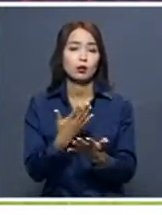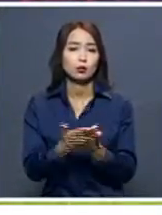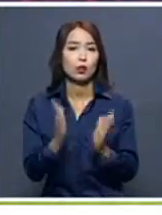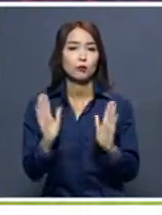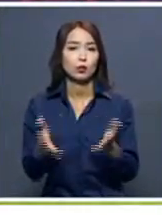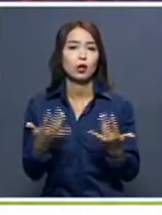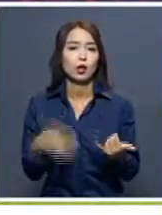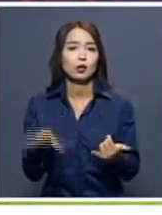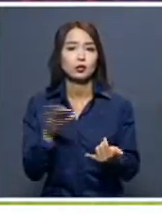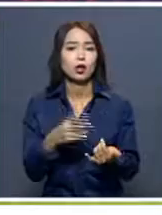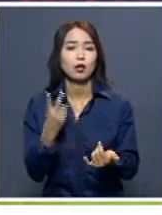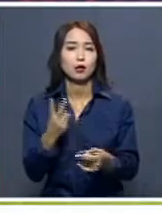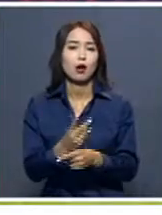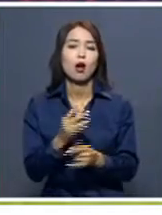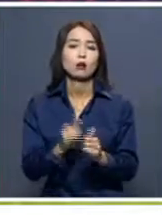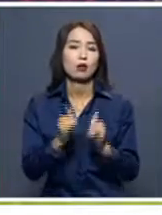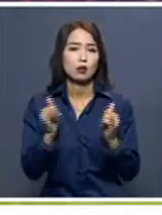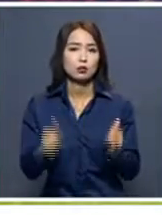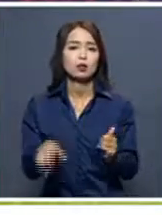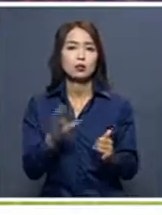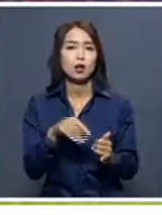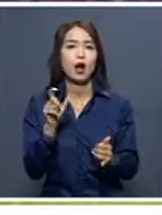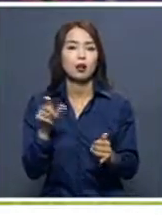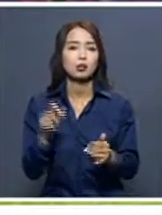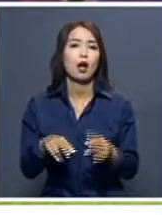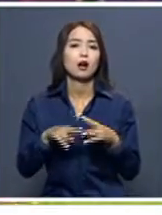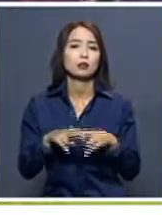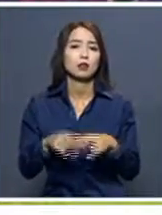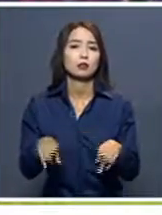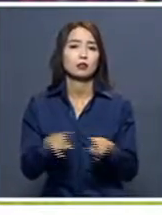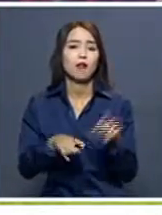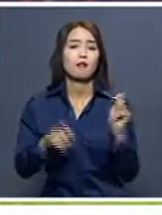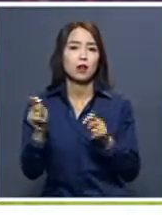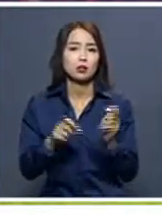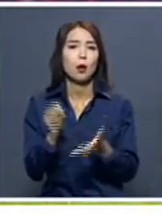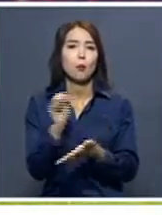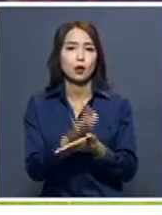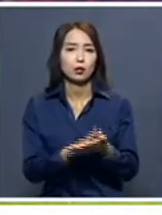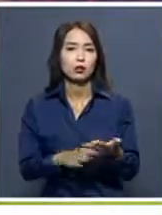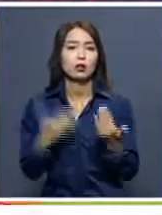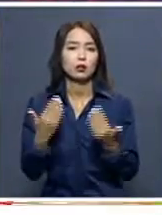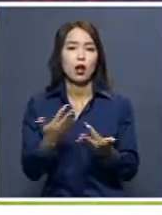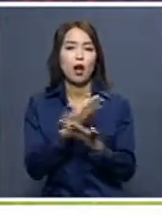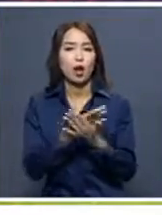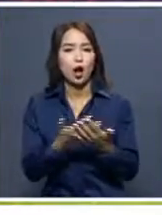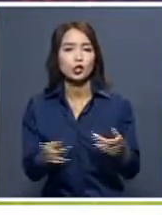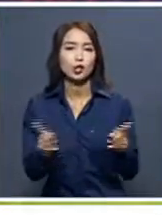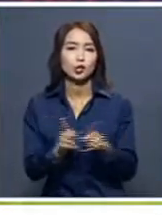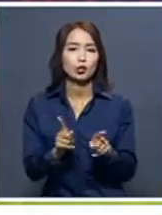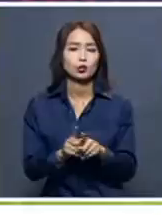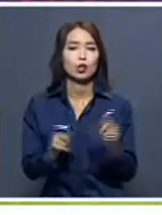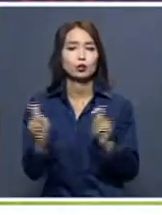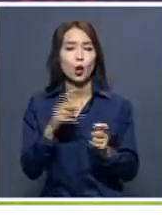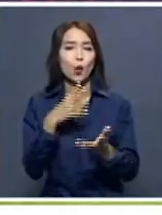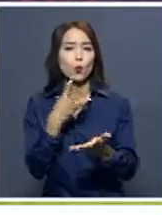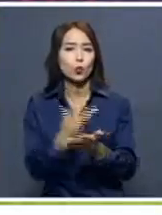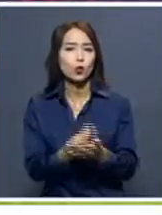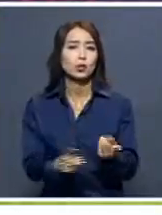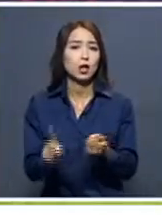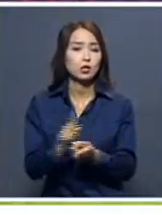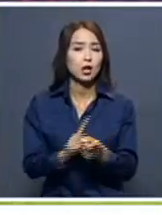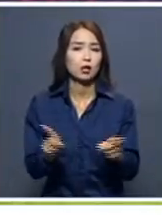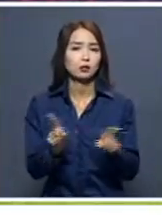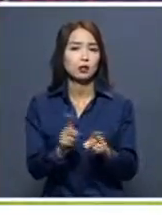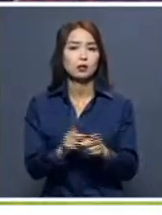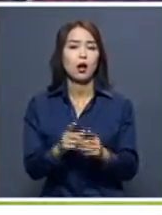жыл қатарынан өткізілген The Spirit of Astana фестивалінің жалғасы. Тек биыл оның ауқымы кеңейтілген, өзгертілген.